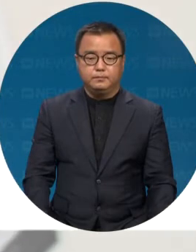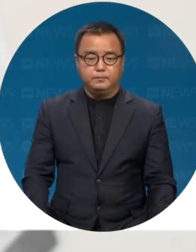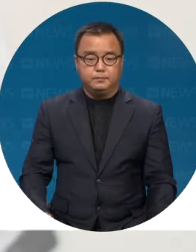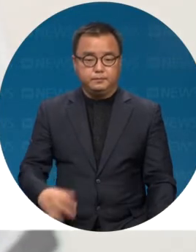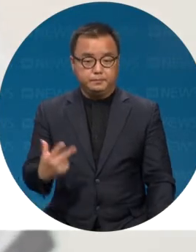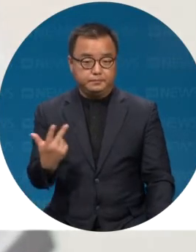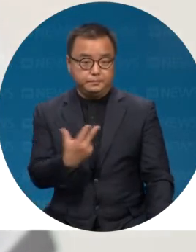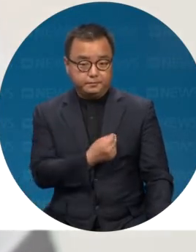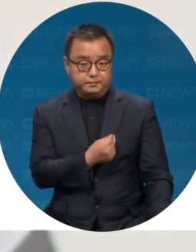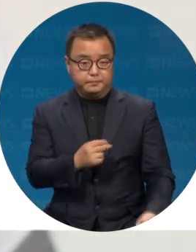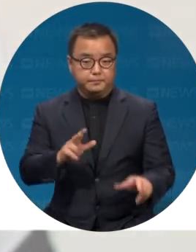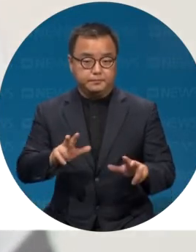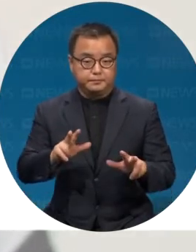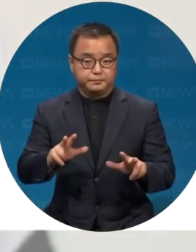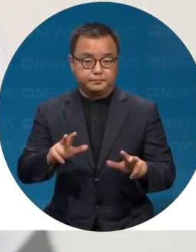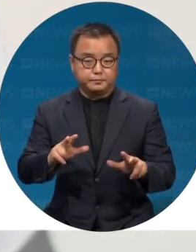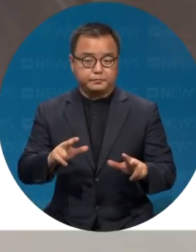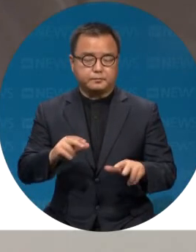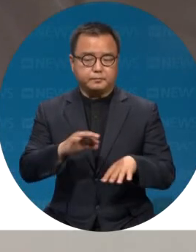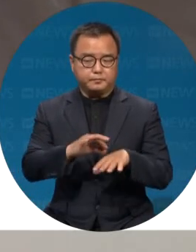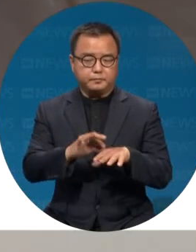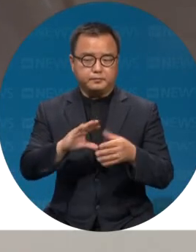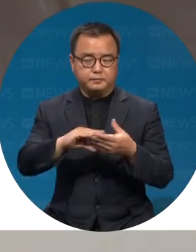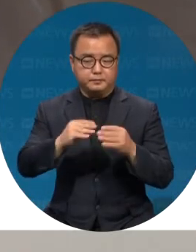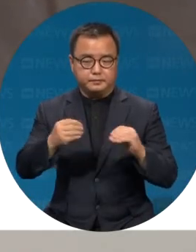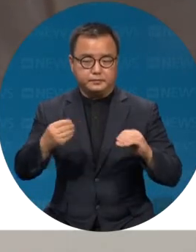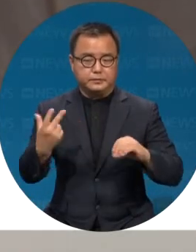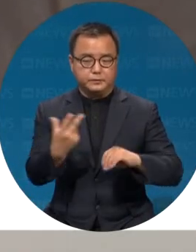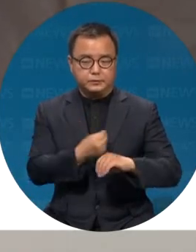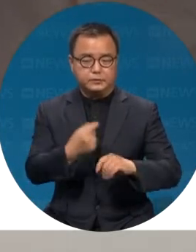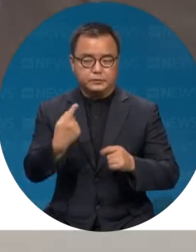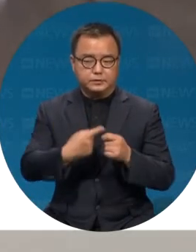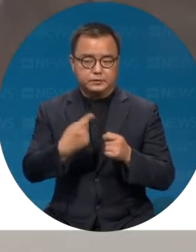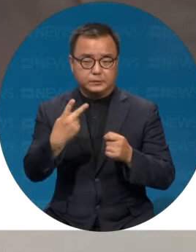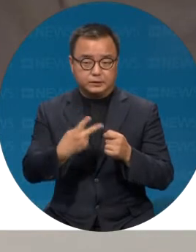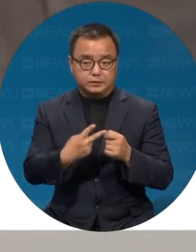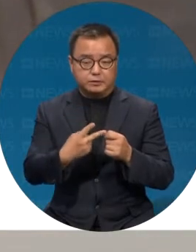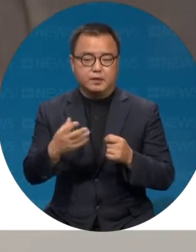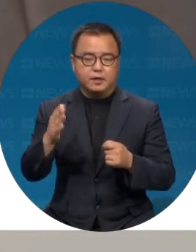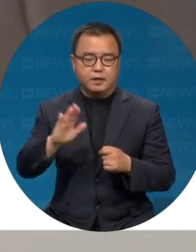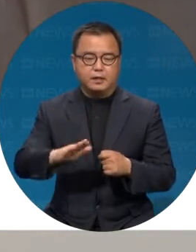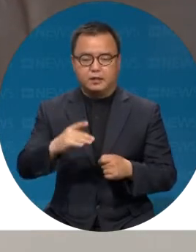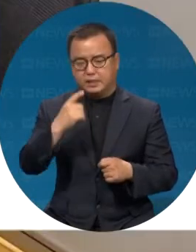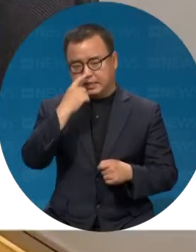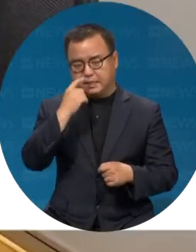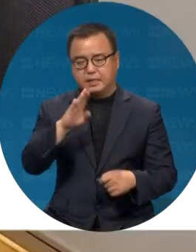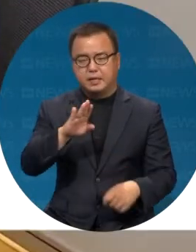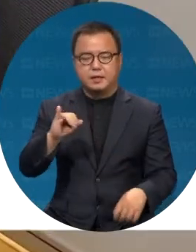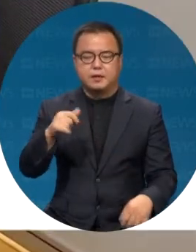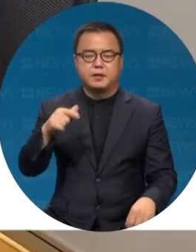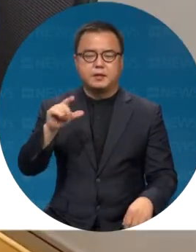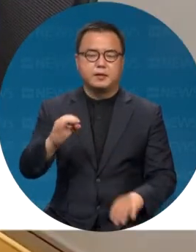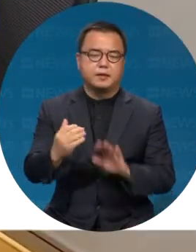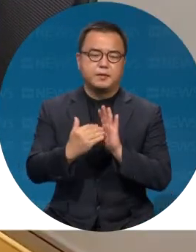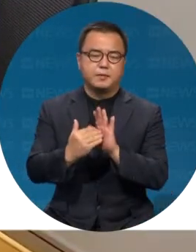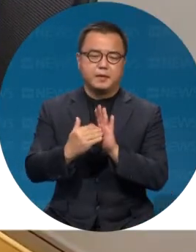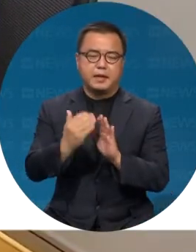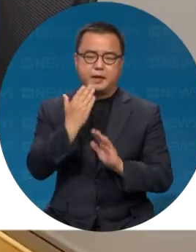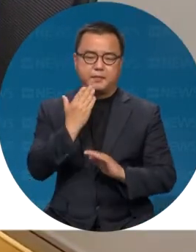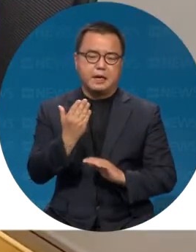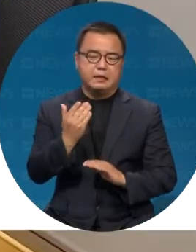백신을 지금 근육 주사를 2번 맞잖아요. 2번 맞아도 비강 면역이 형성이 안 돼요. 이런 결과를